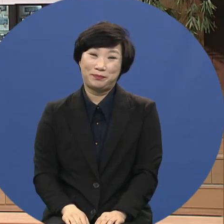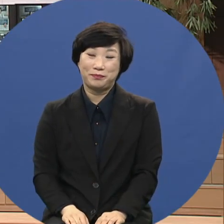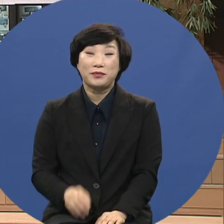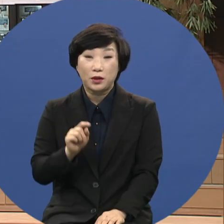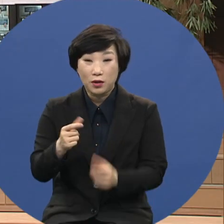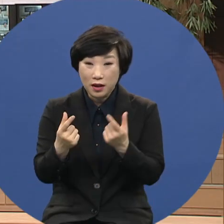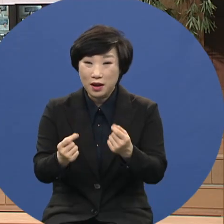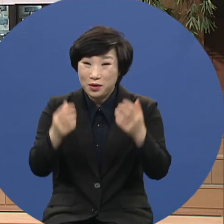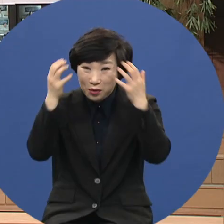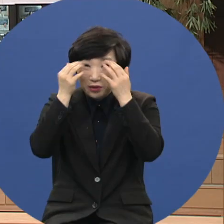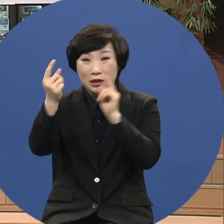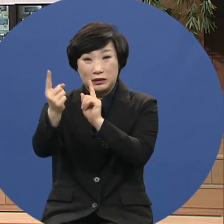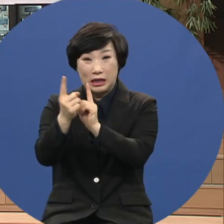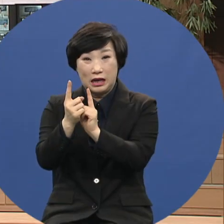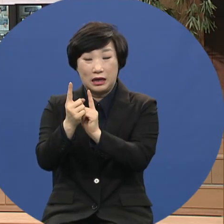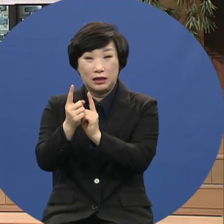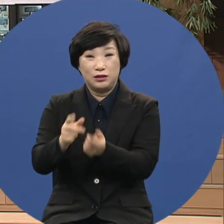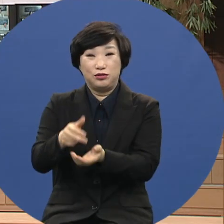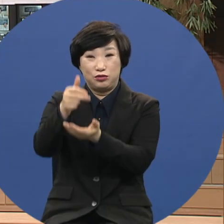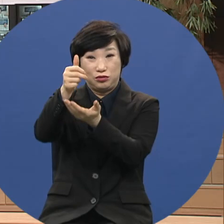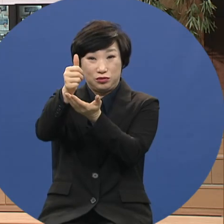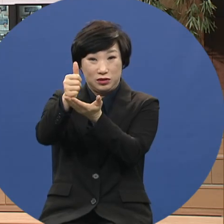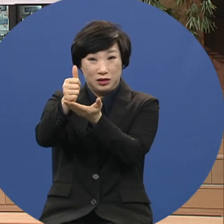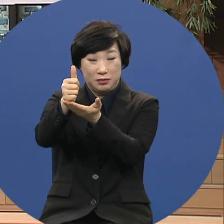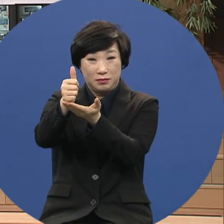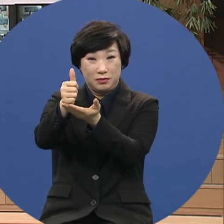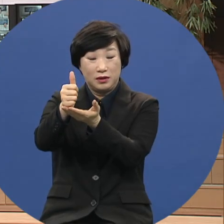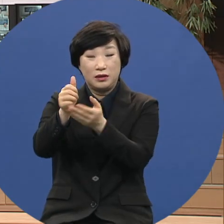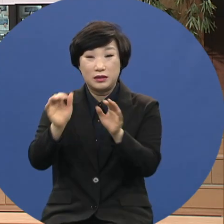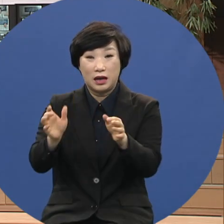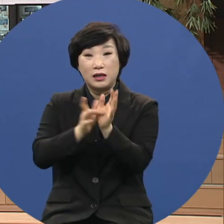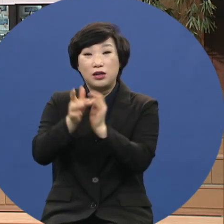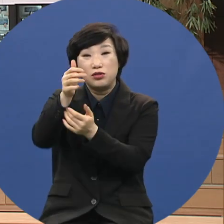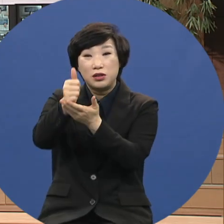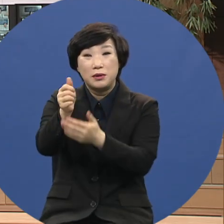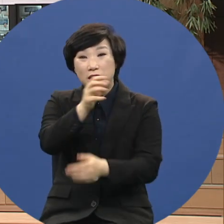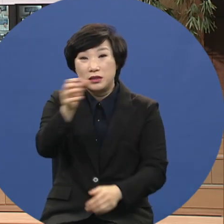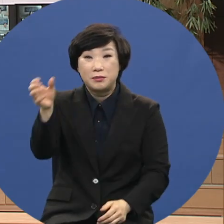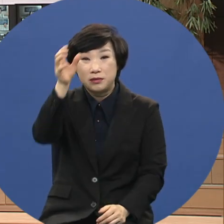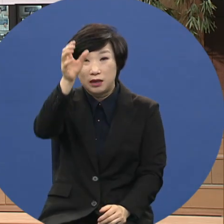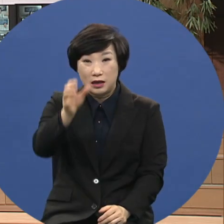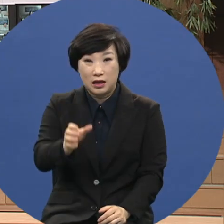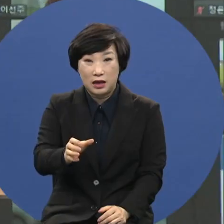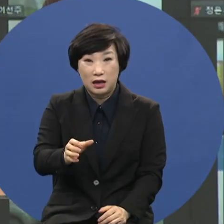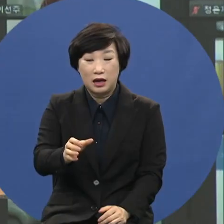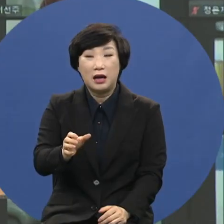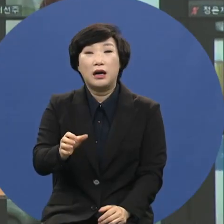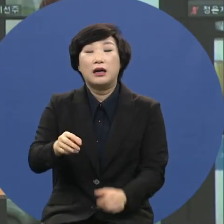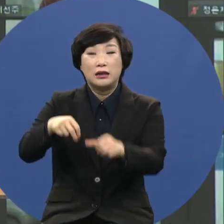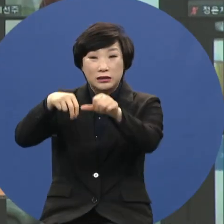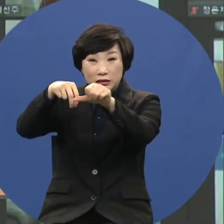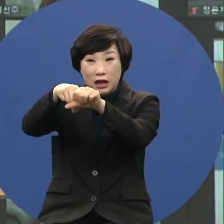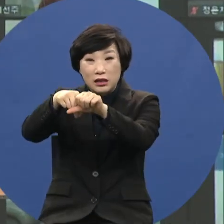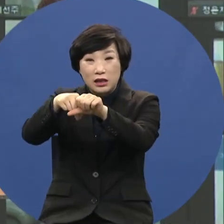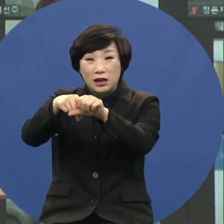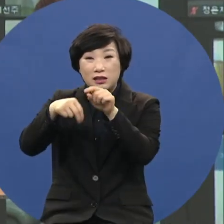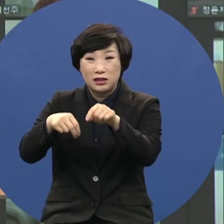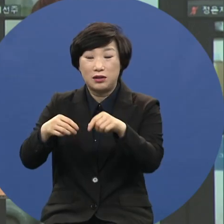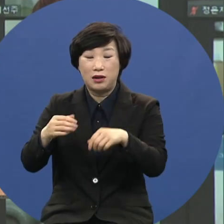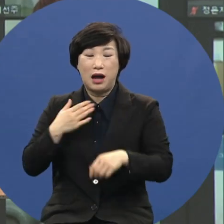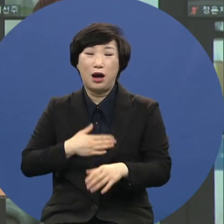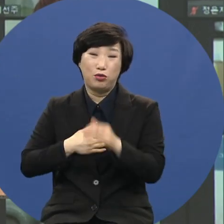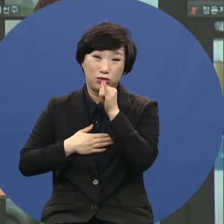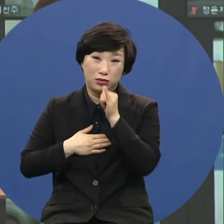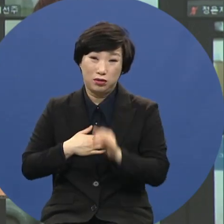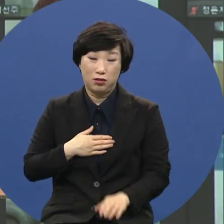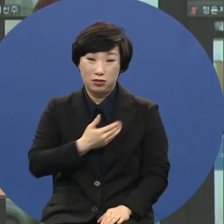이렇게 고통당하시면서 그가 십자가를 져야 된다는 사실을 많이 알잖아.